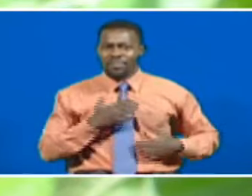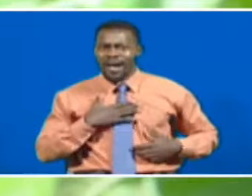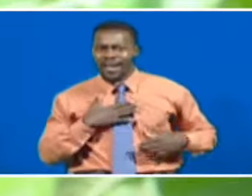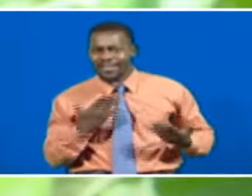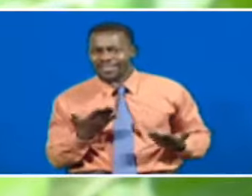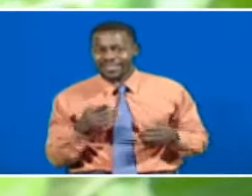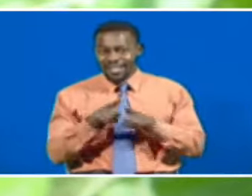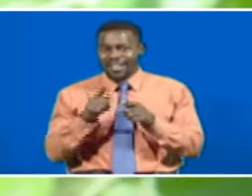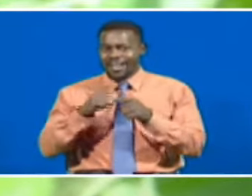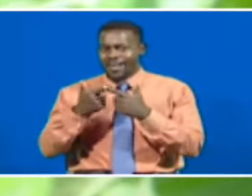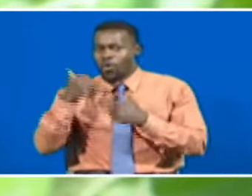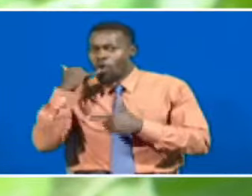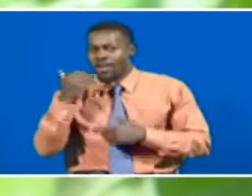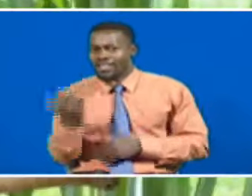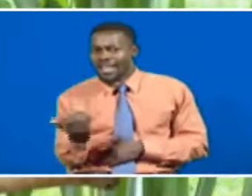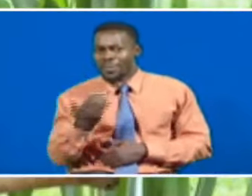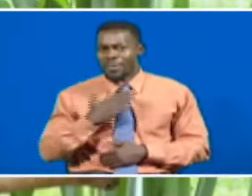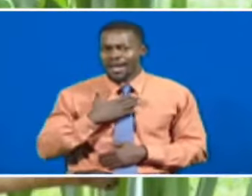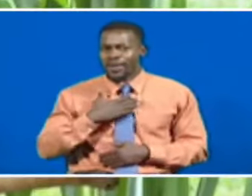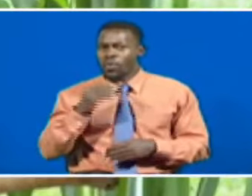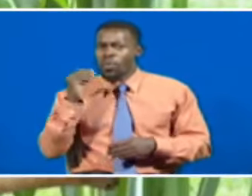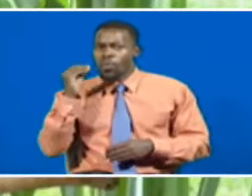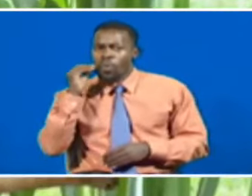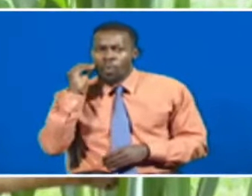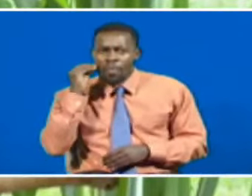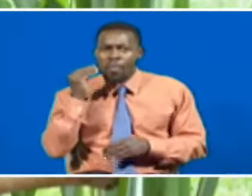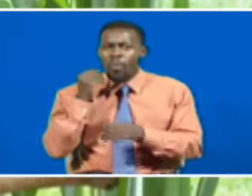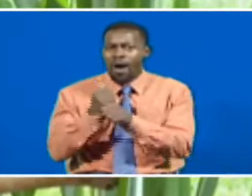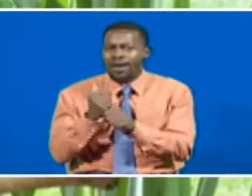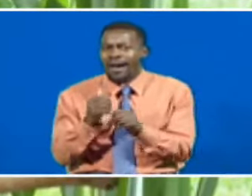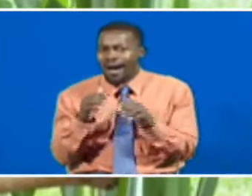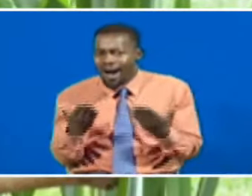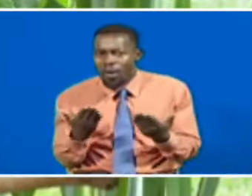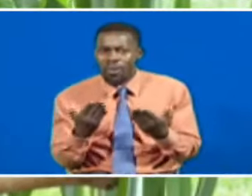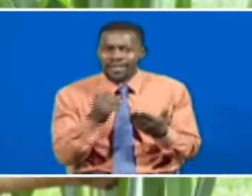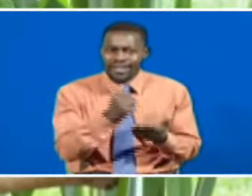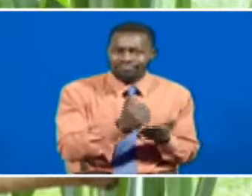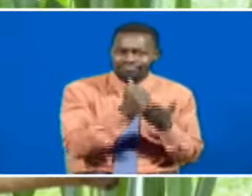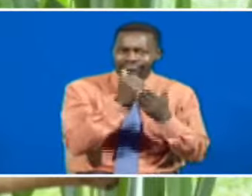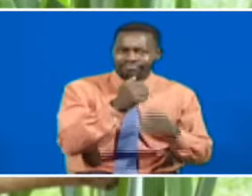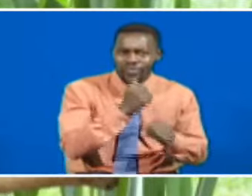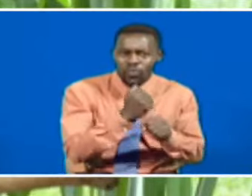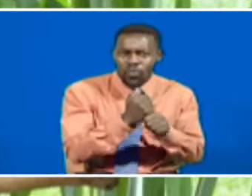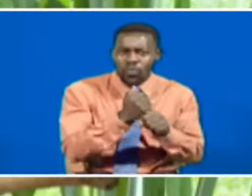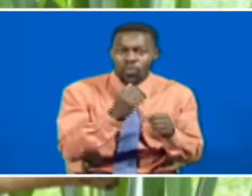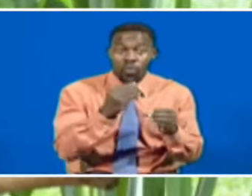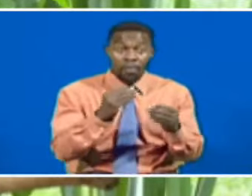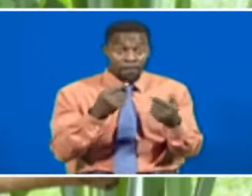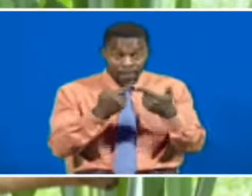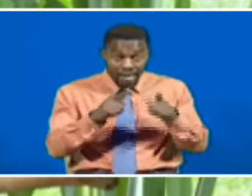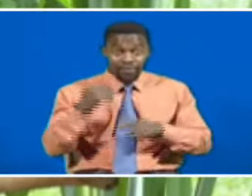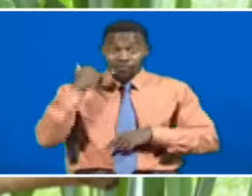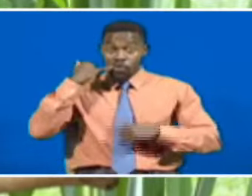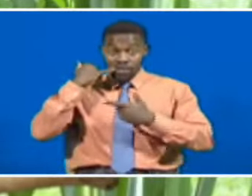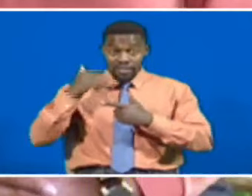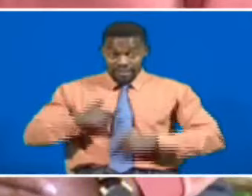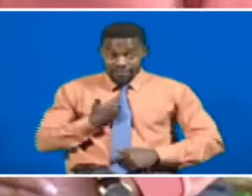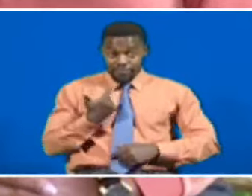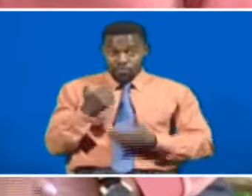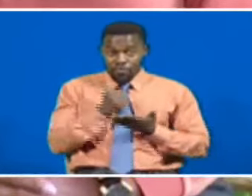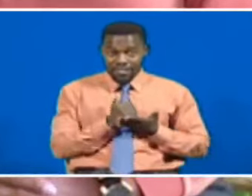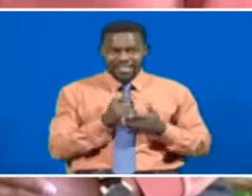homework, tunasaidiana kwanza kwa mazungumzo hata kabla nifike, na inanisaidia na kuwa up to date